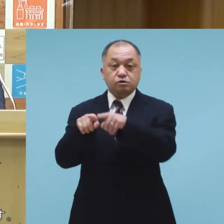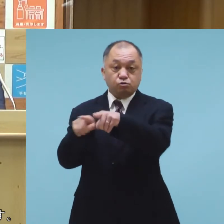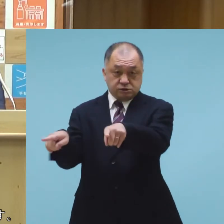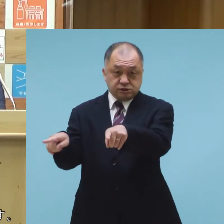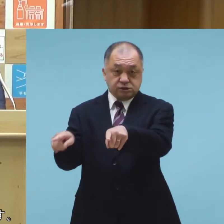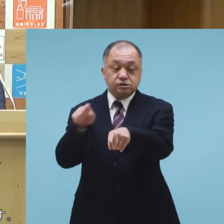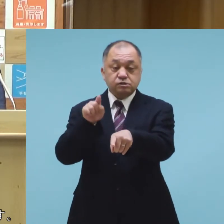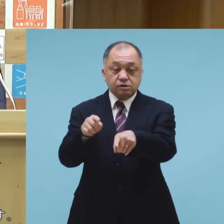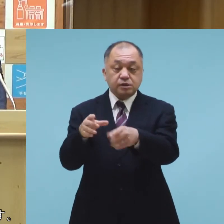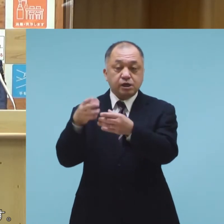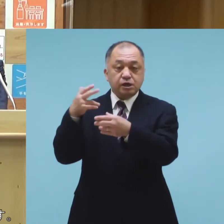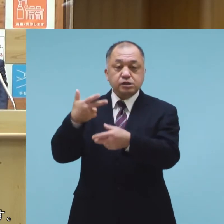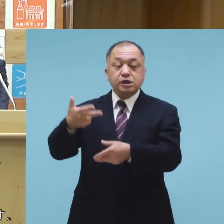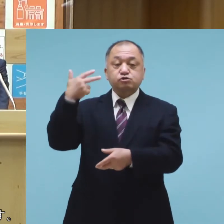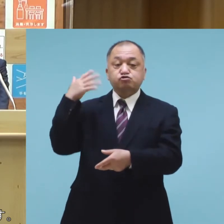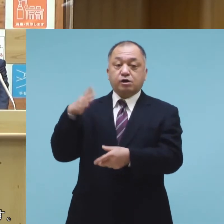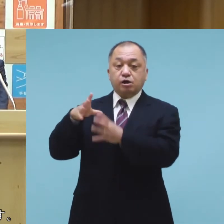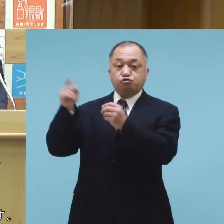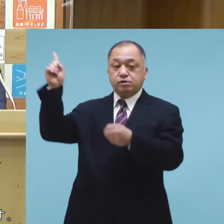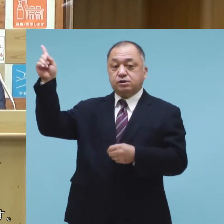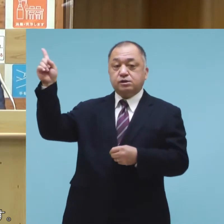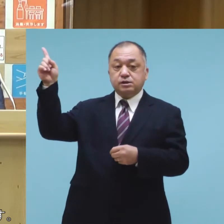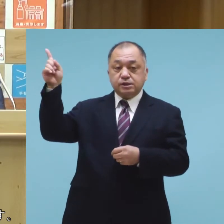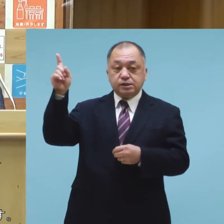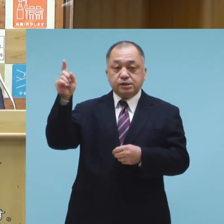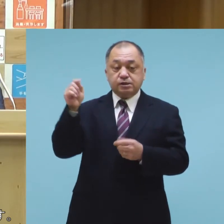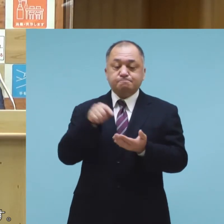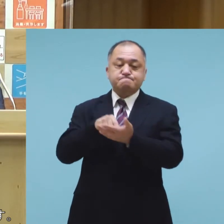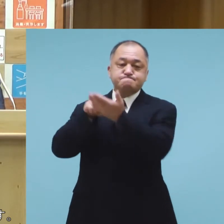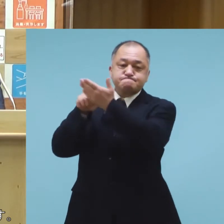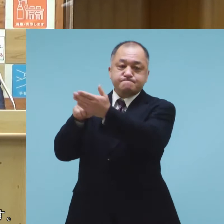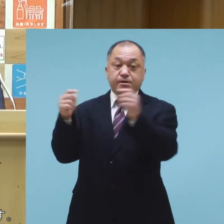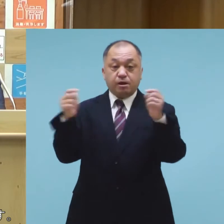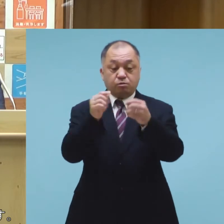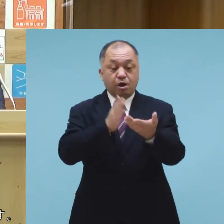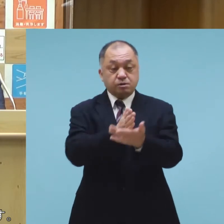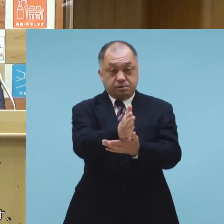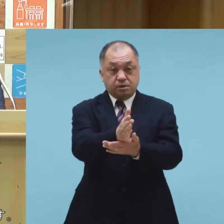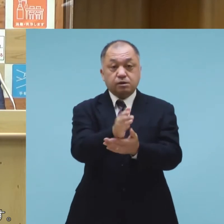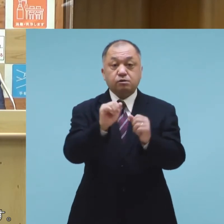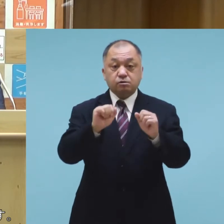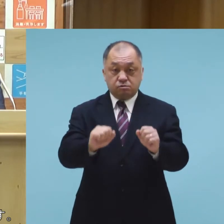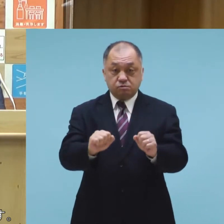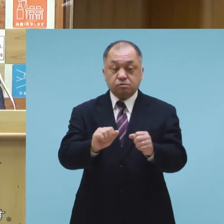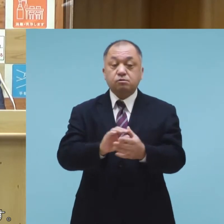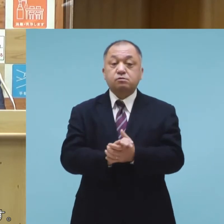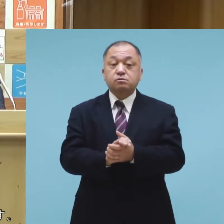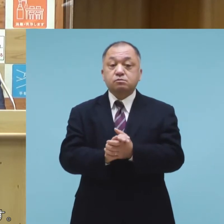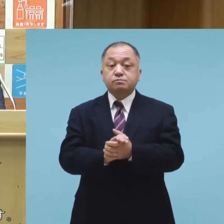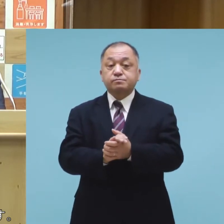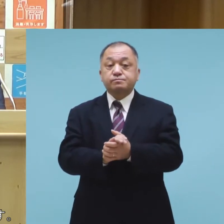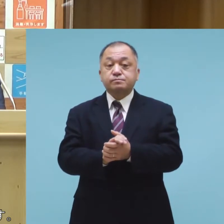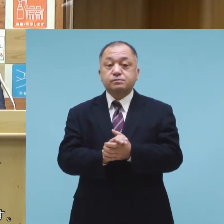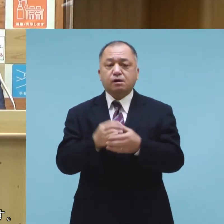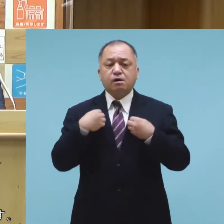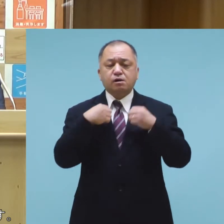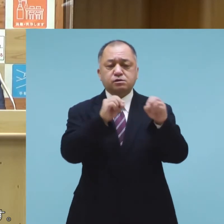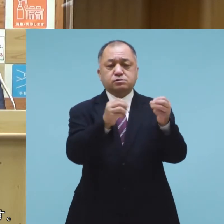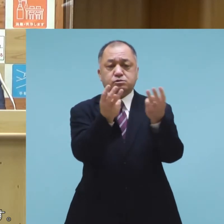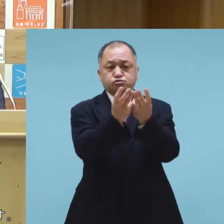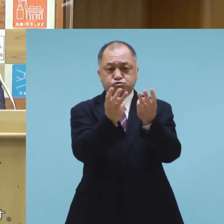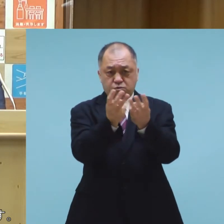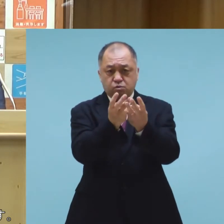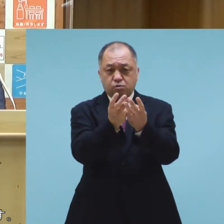から国に要請する方向で検討を始めていらっしゃいますが、もうかなりその感染者数